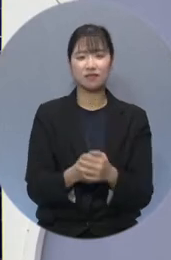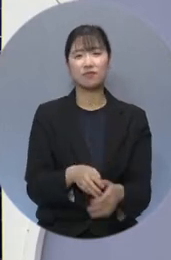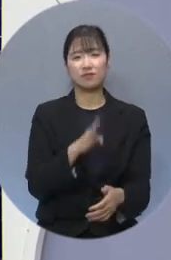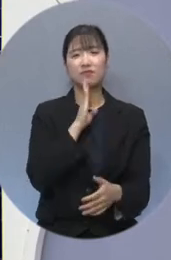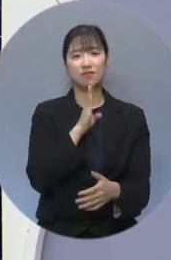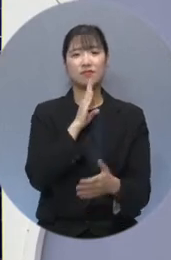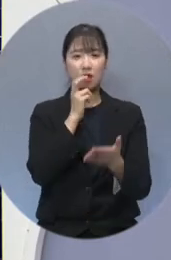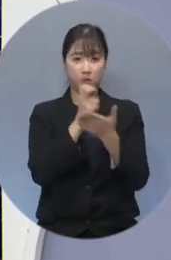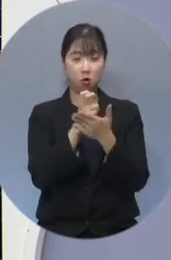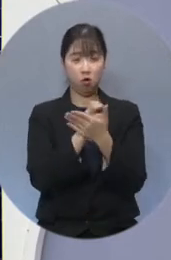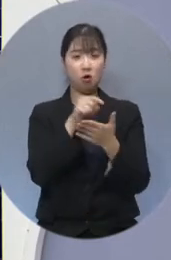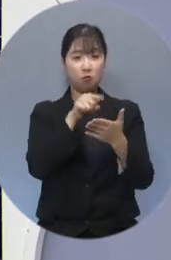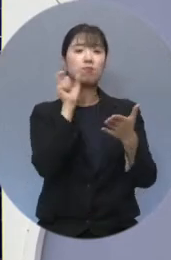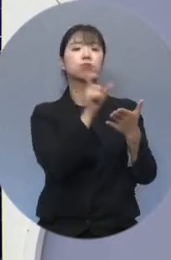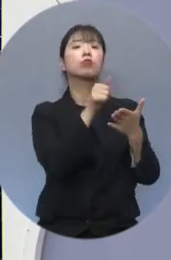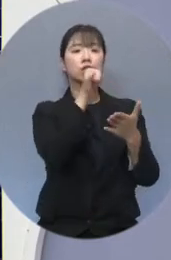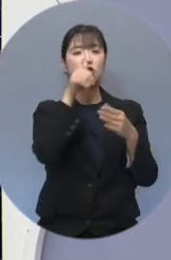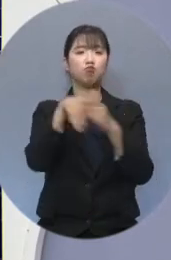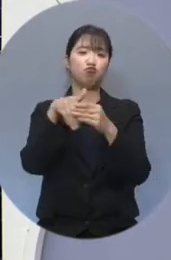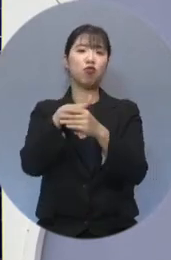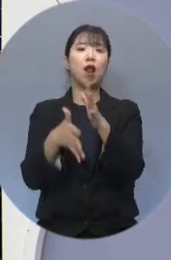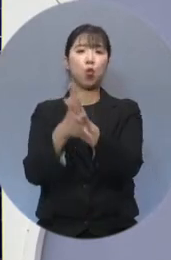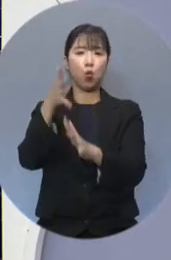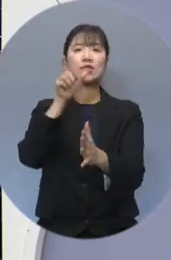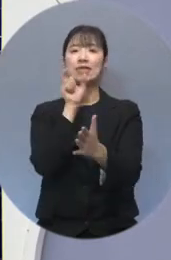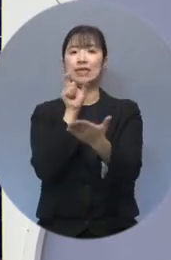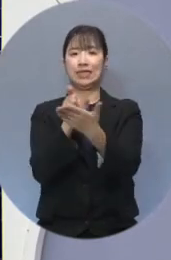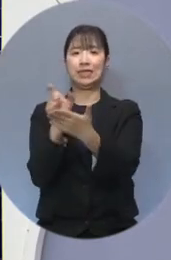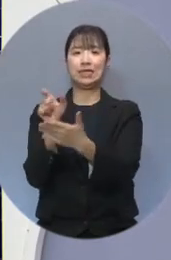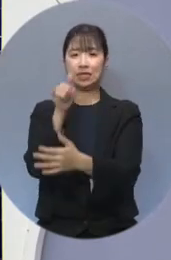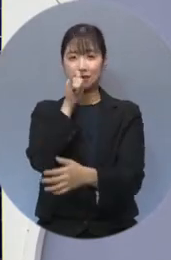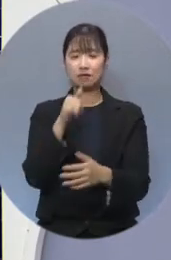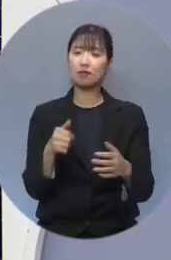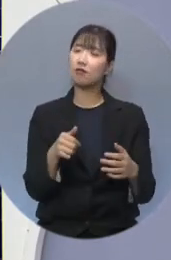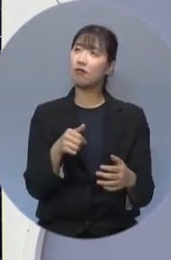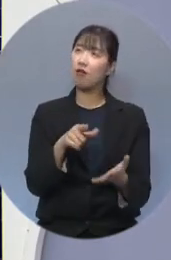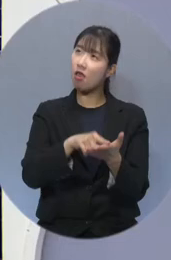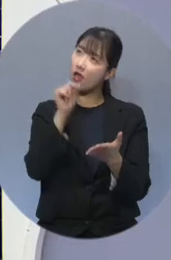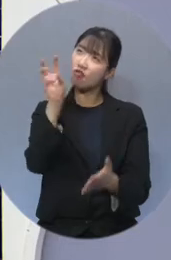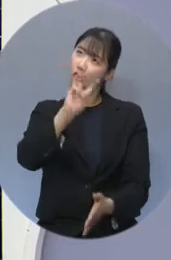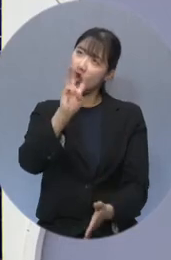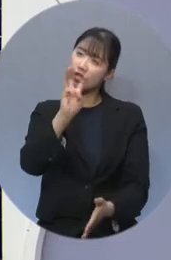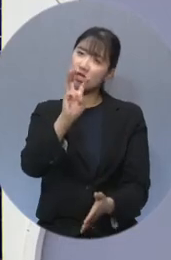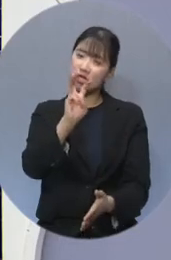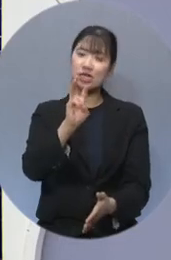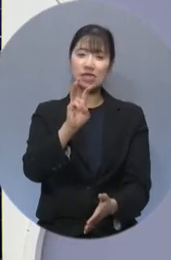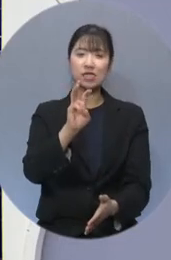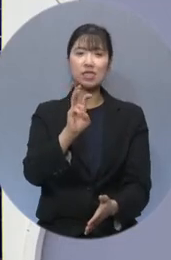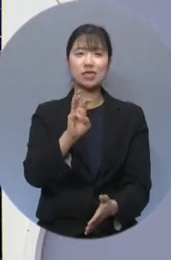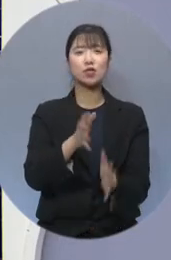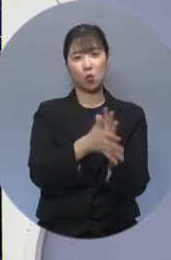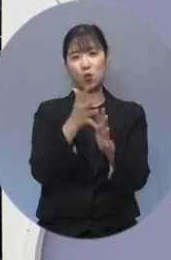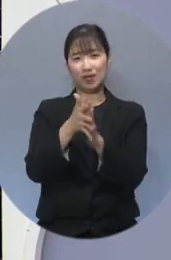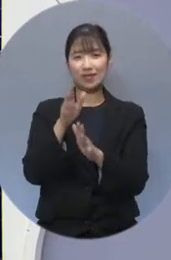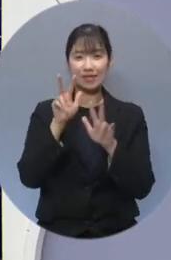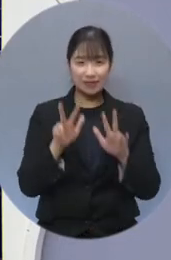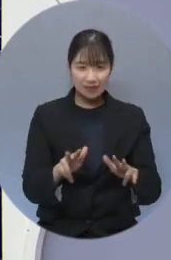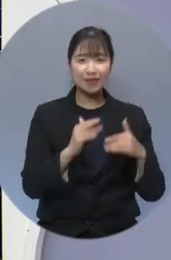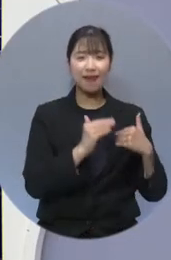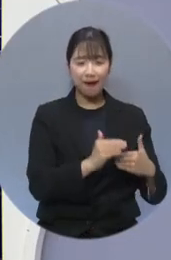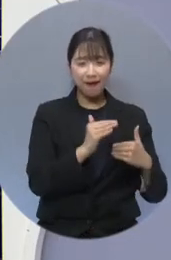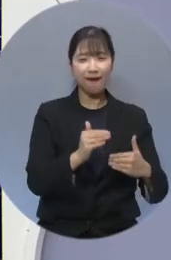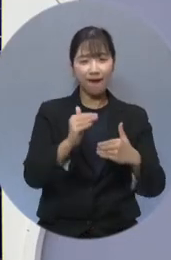문화도시를 지정하게끔 돼 있습니다. 아, 네. 그렇습니까? 약 30개 가까운 데신데 지금 이제 단계적으로